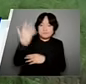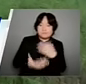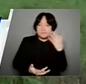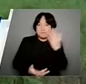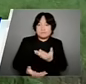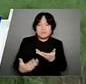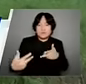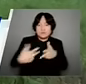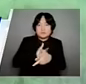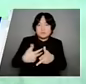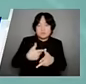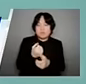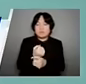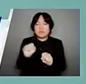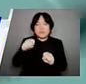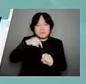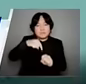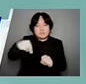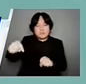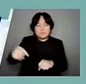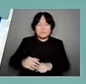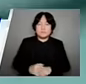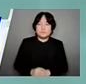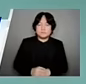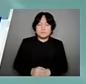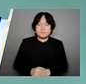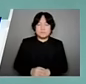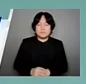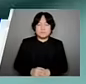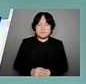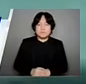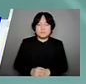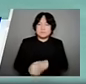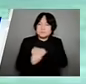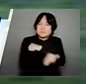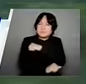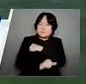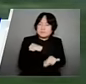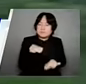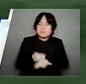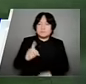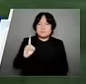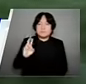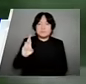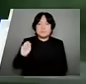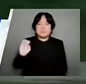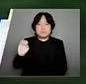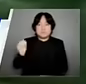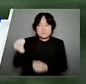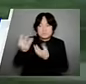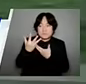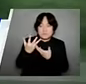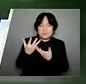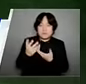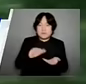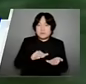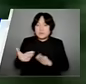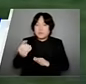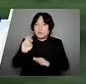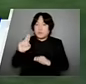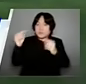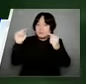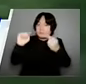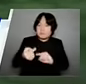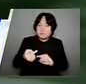bulubundukin bahagi ng highway. Ayon sa Aurora PDRRMO, wala namang napaulat na nasaktan o nasawi sa pagdaan ng bagyo. Patuloy